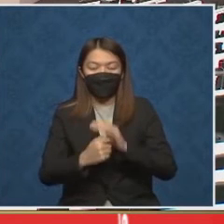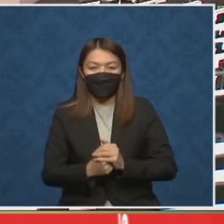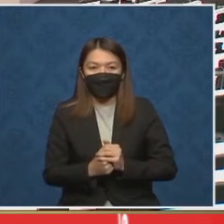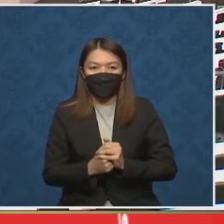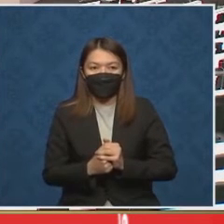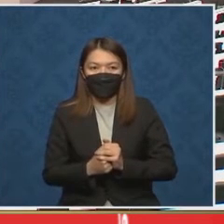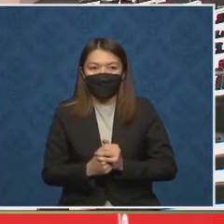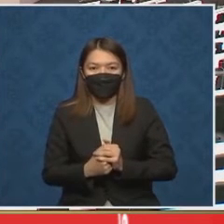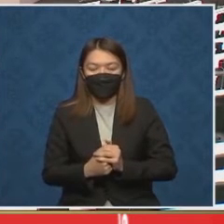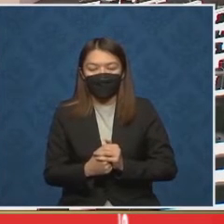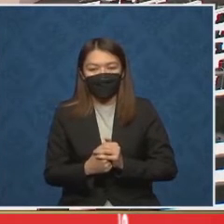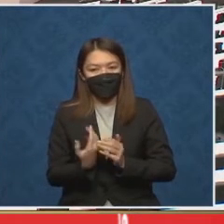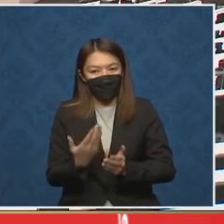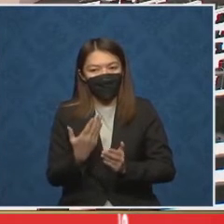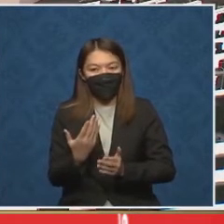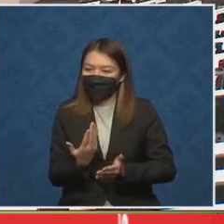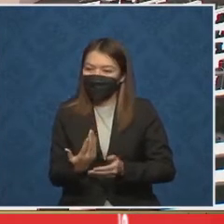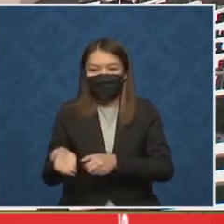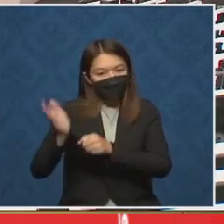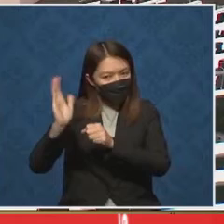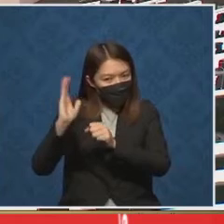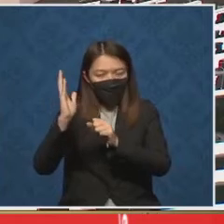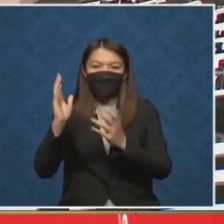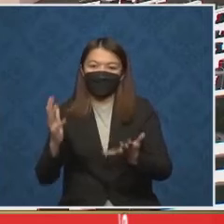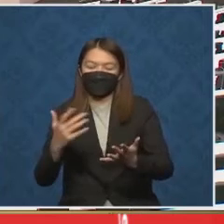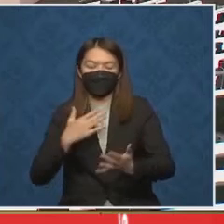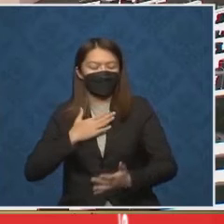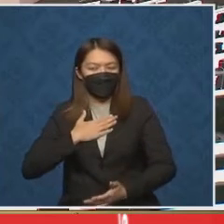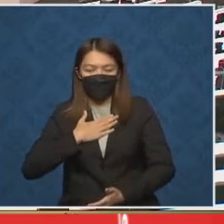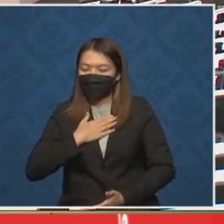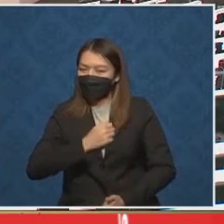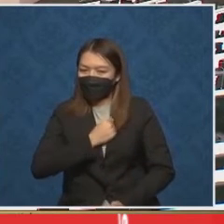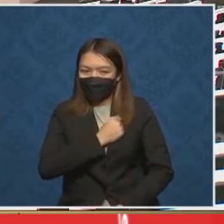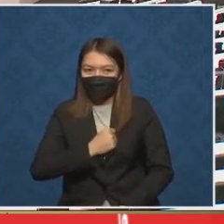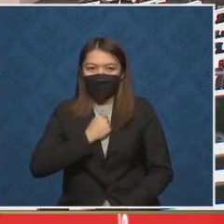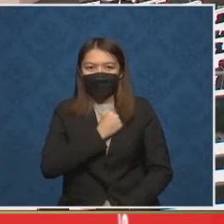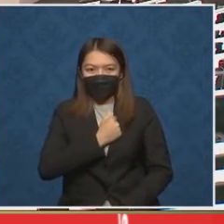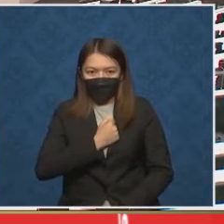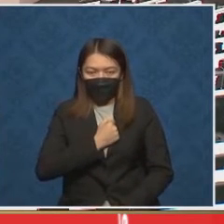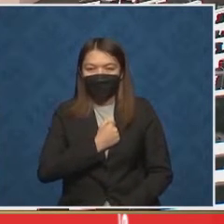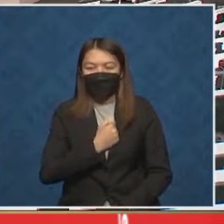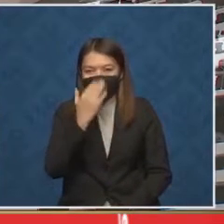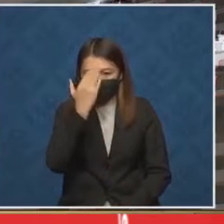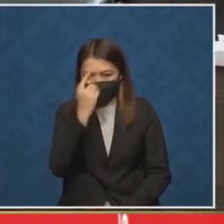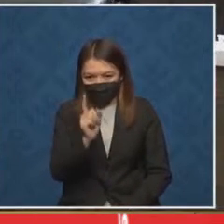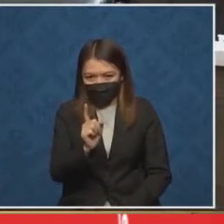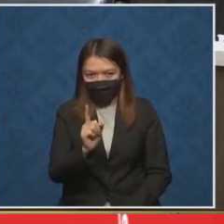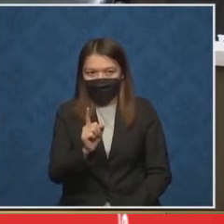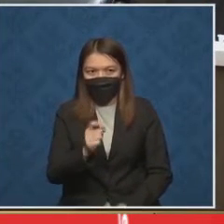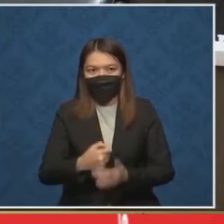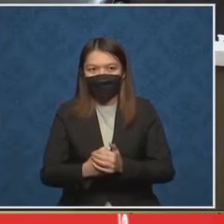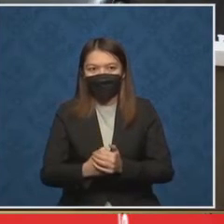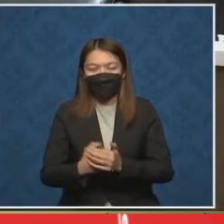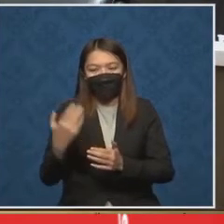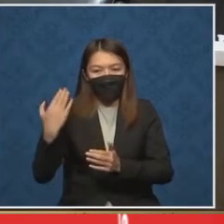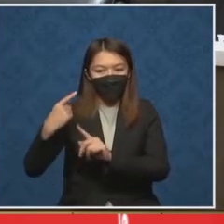ไม่ลุกขึ้นมาอภิปรายเรื่องนี้ผมเองก็คงจะต้องเสียใจเพราะว่าสิ่งที่เกิดเหตุตั้งแต่